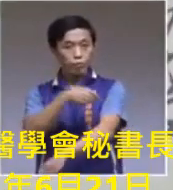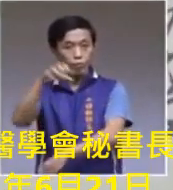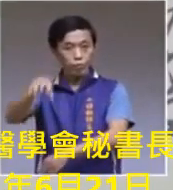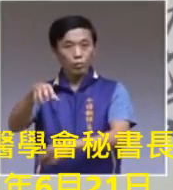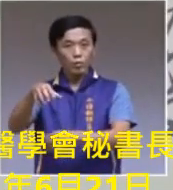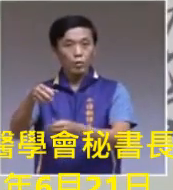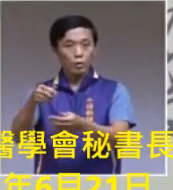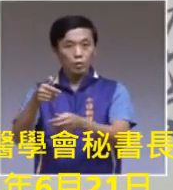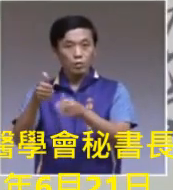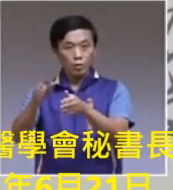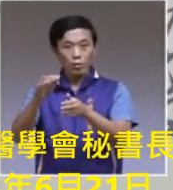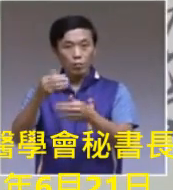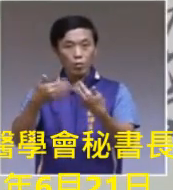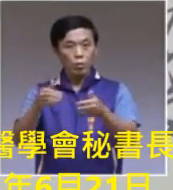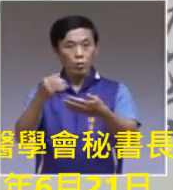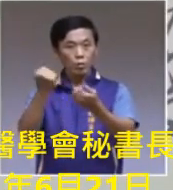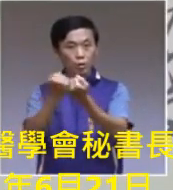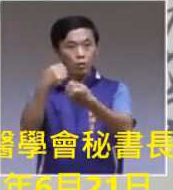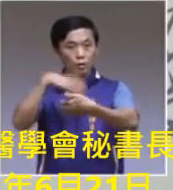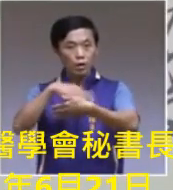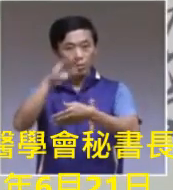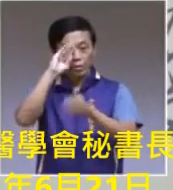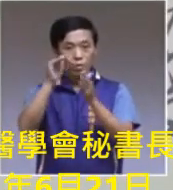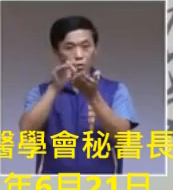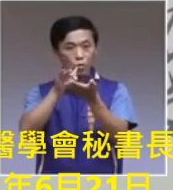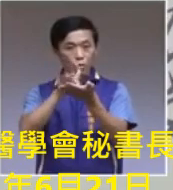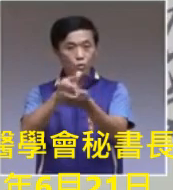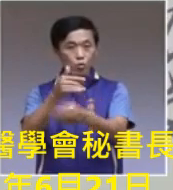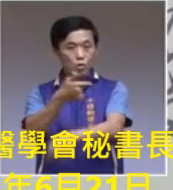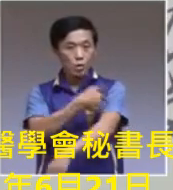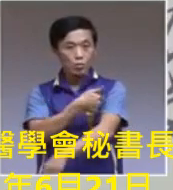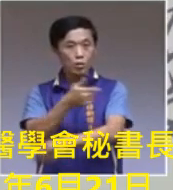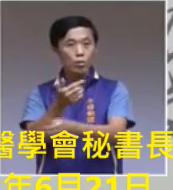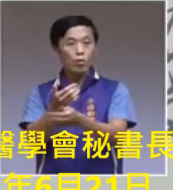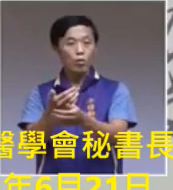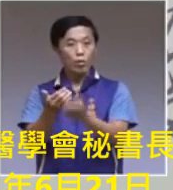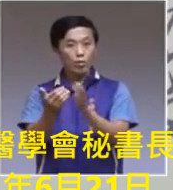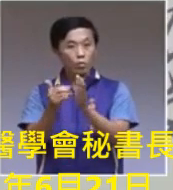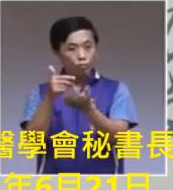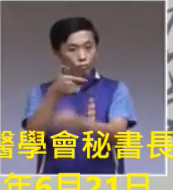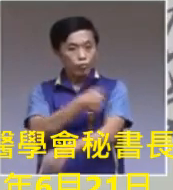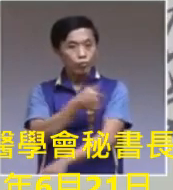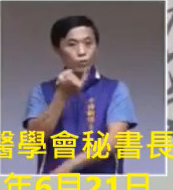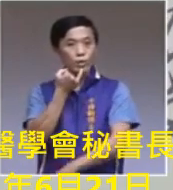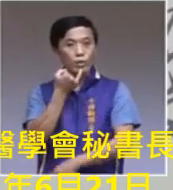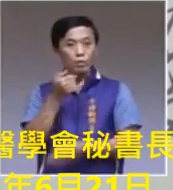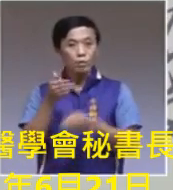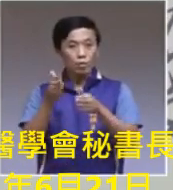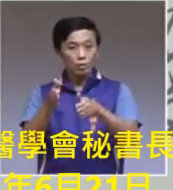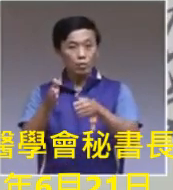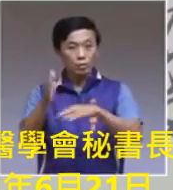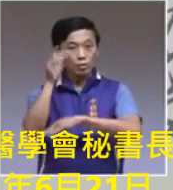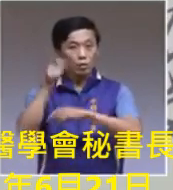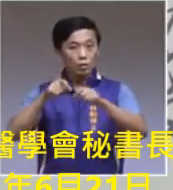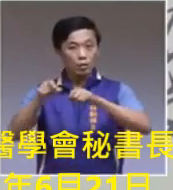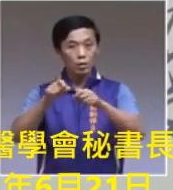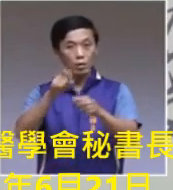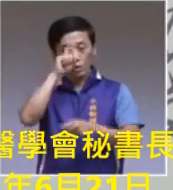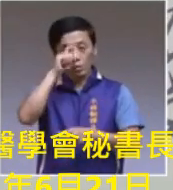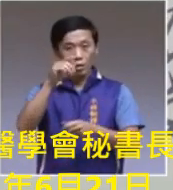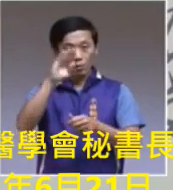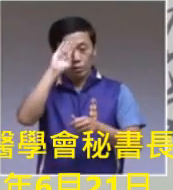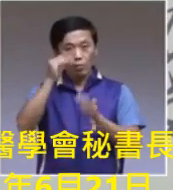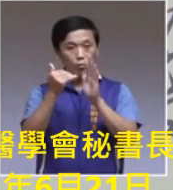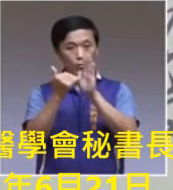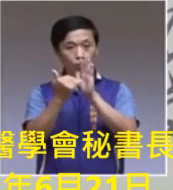纳疫苗的注射。那也是希望说借由这个政策能够让我们的疫苗施打率升高，也让我们的